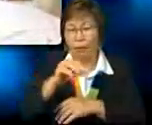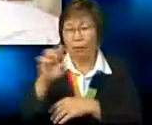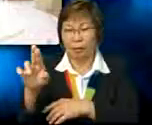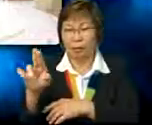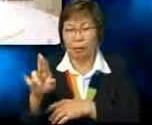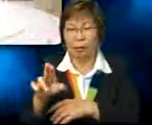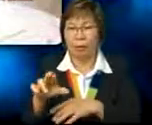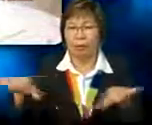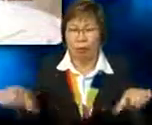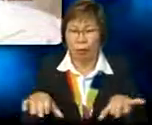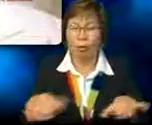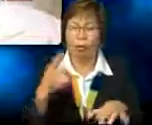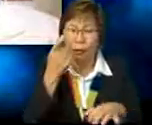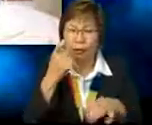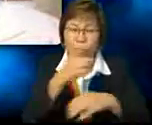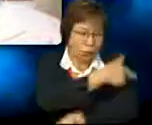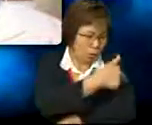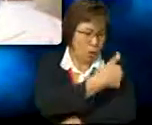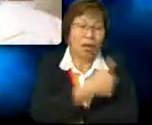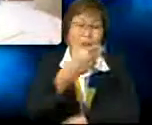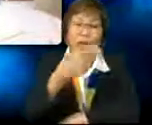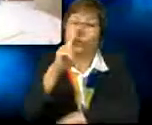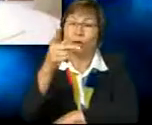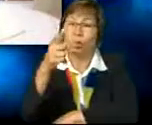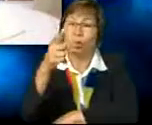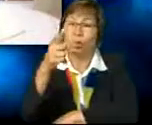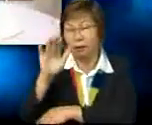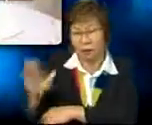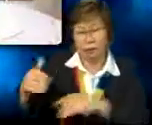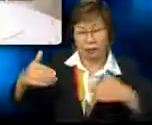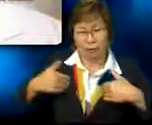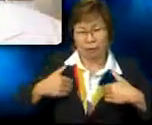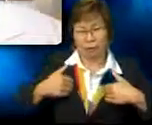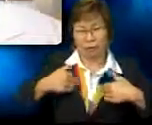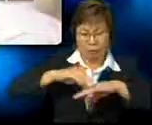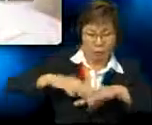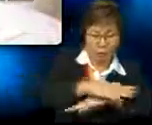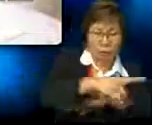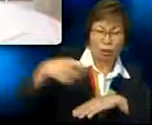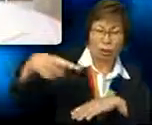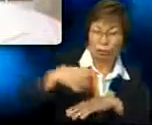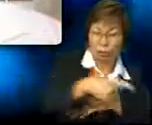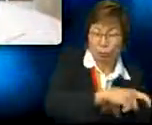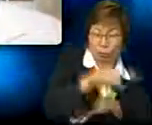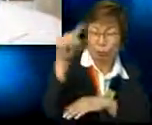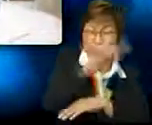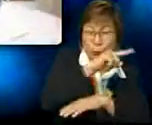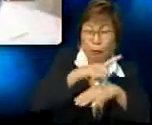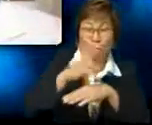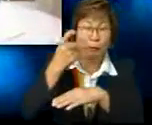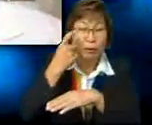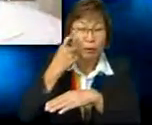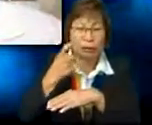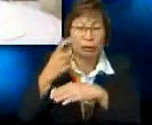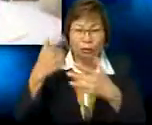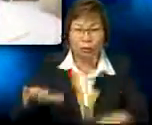ward mata di Hospital UKM ini kerana beliau mempunyai jangkitan kuman yang amat teruk di mata, di mana mata